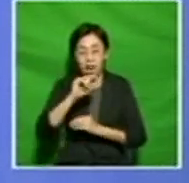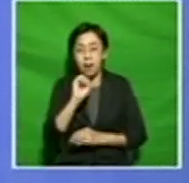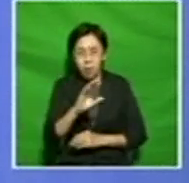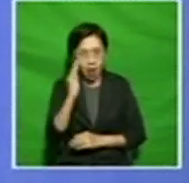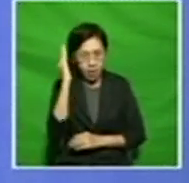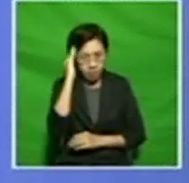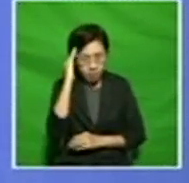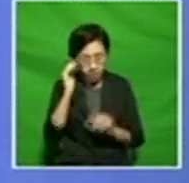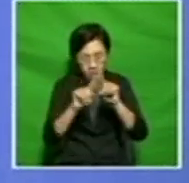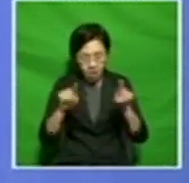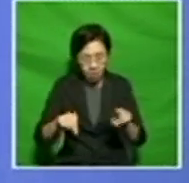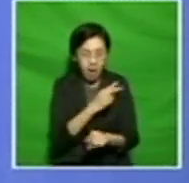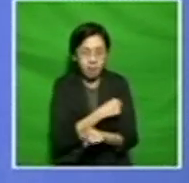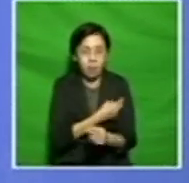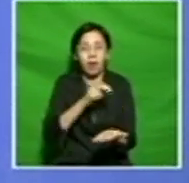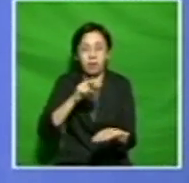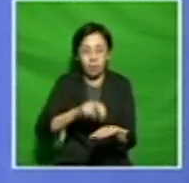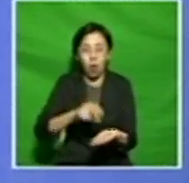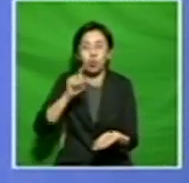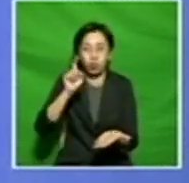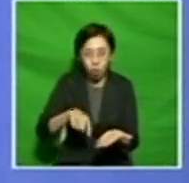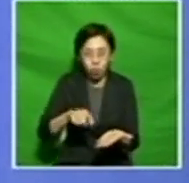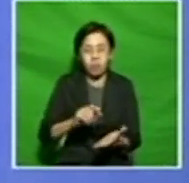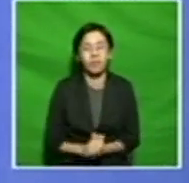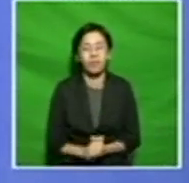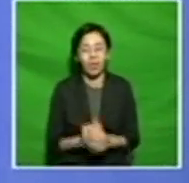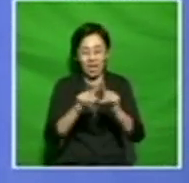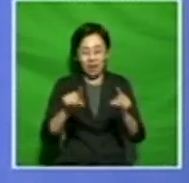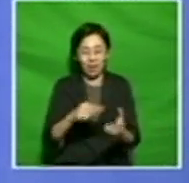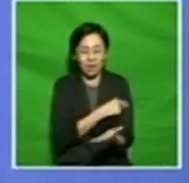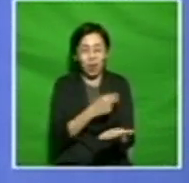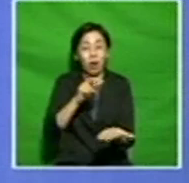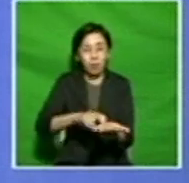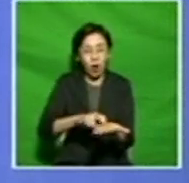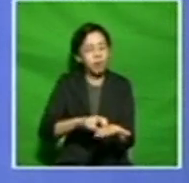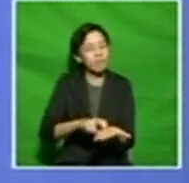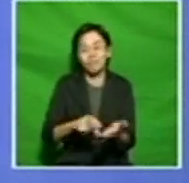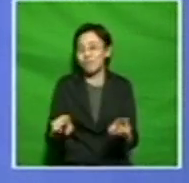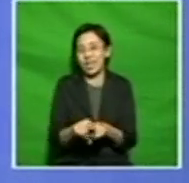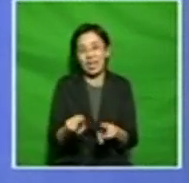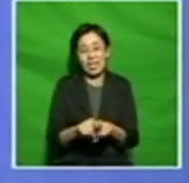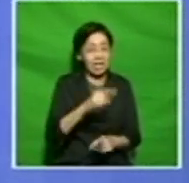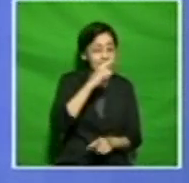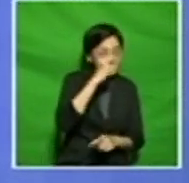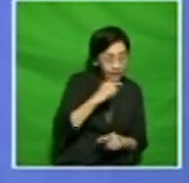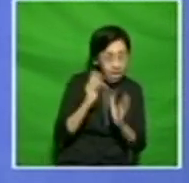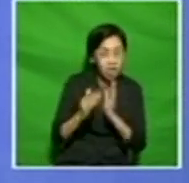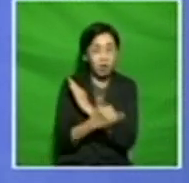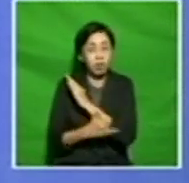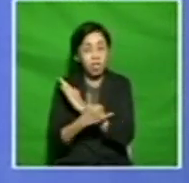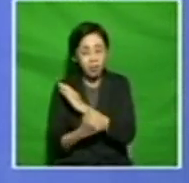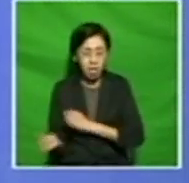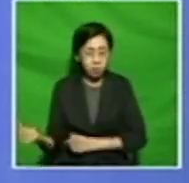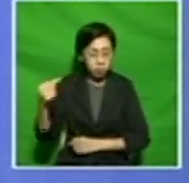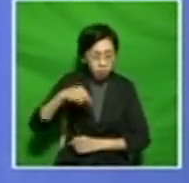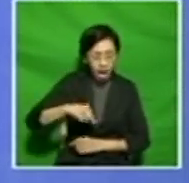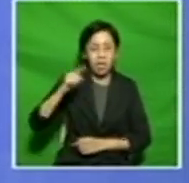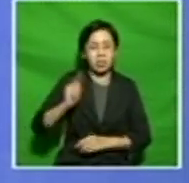ก็ต้องมีใบรับรองที่เราเรียกว่า fit to fly เมื่อกี้เนี่ยเหมือนกับคนไทยจึงจะกลับเข้ามา